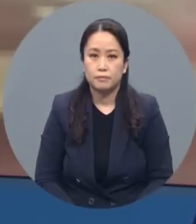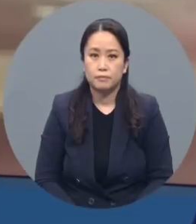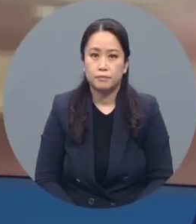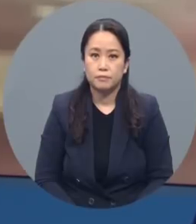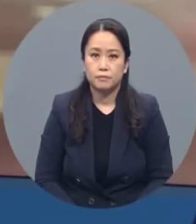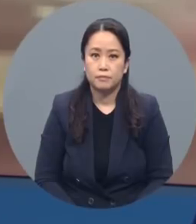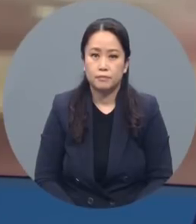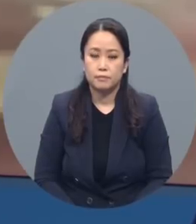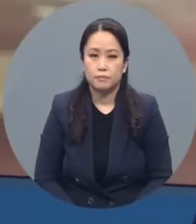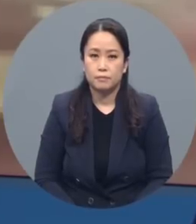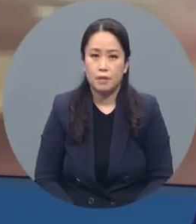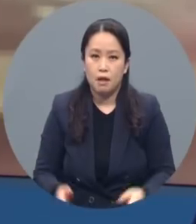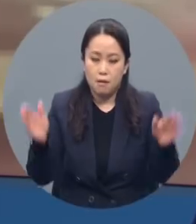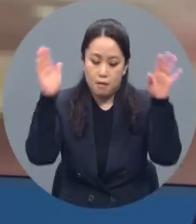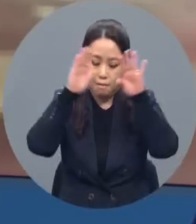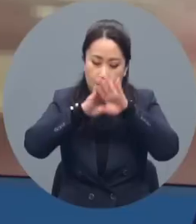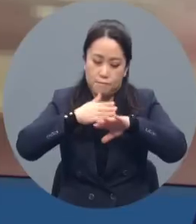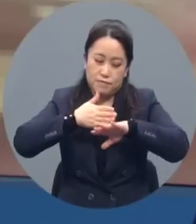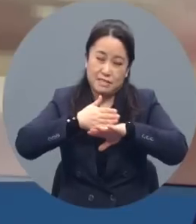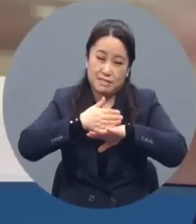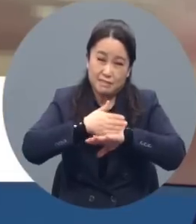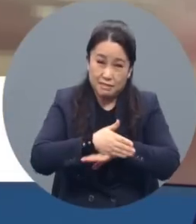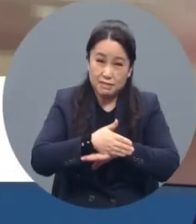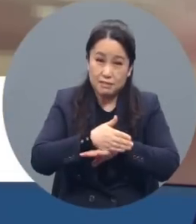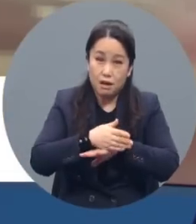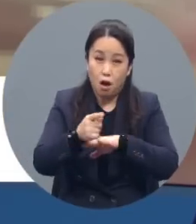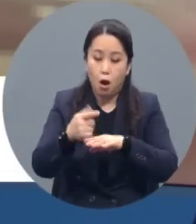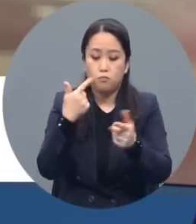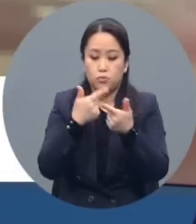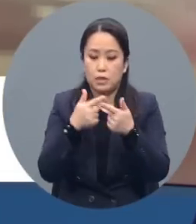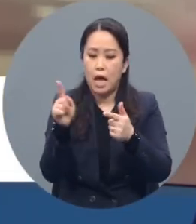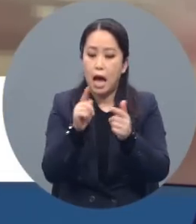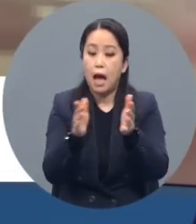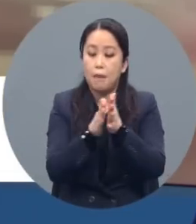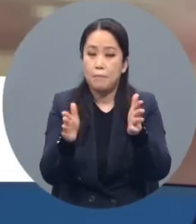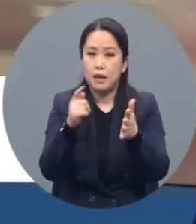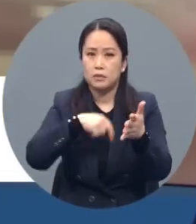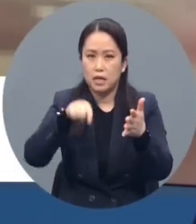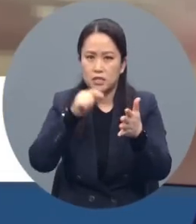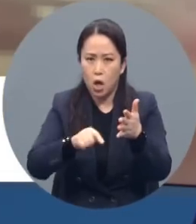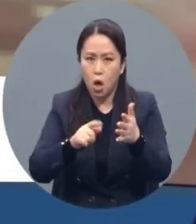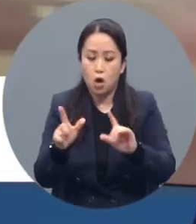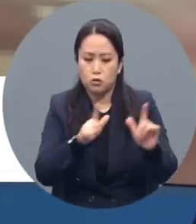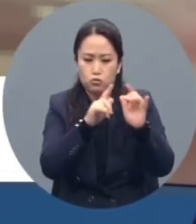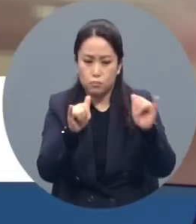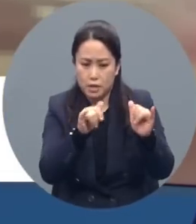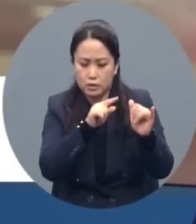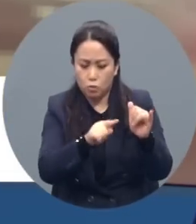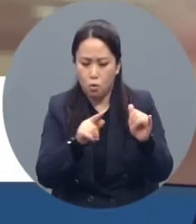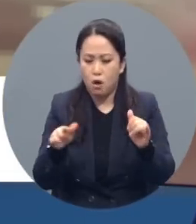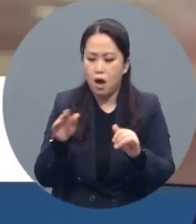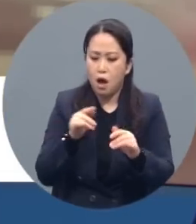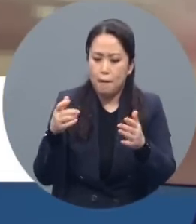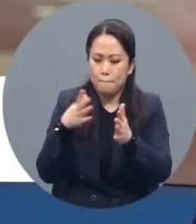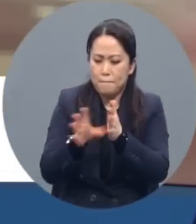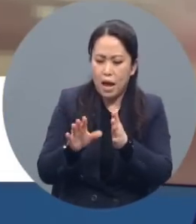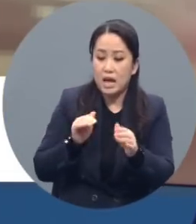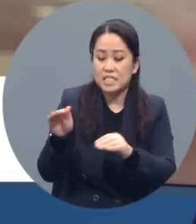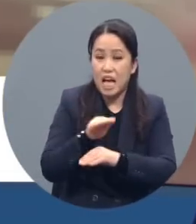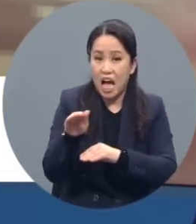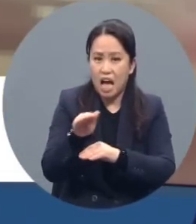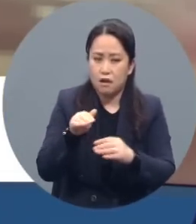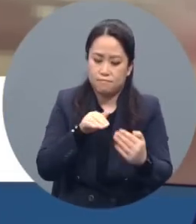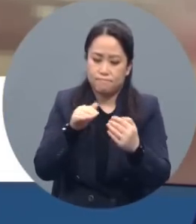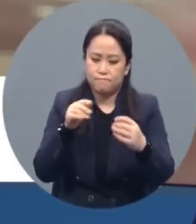네, 다음 소식입니다. 심야 시간 부산의 한 아파트에서 주민들과 폭주 차량이 대치하는 상황이 벌어졌습니다.